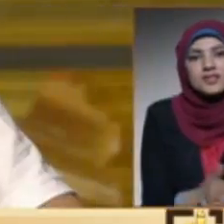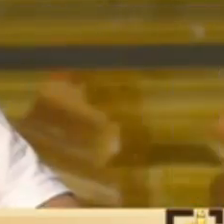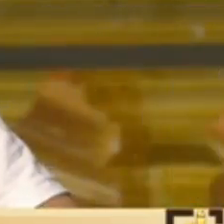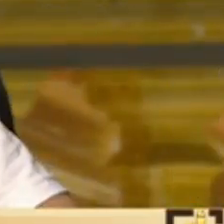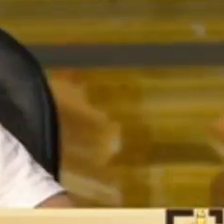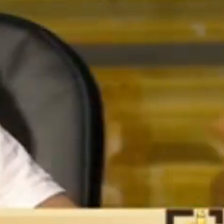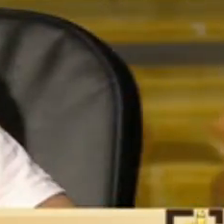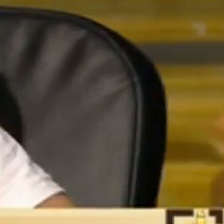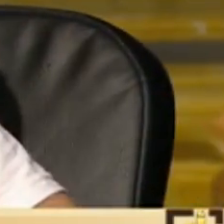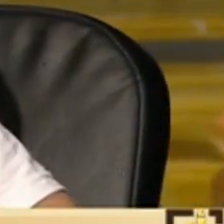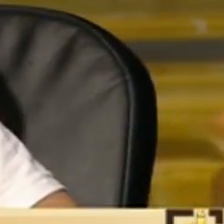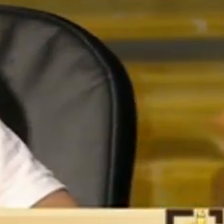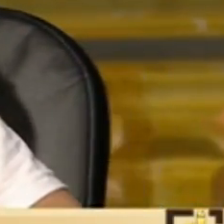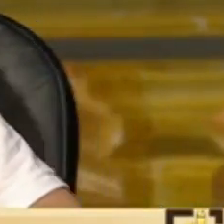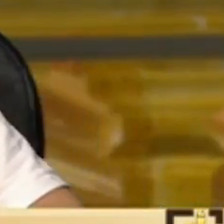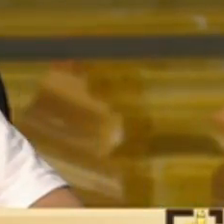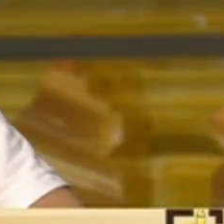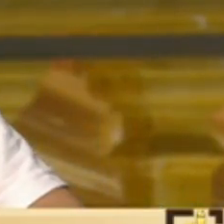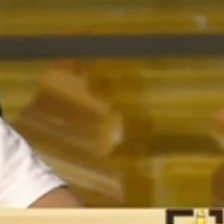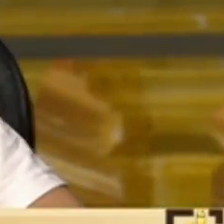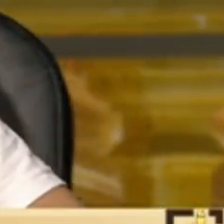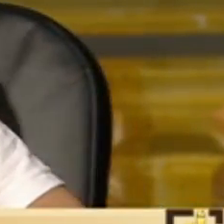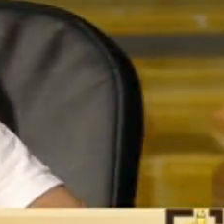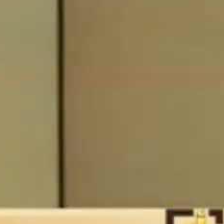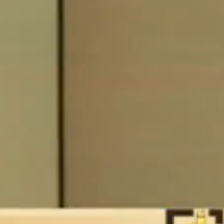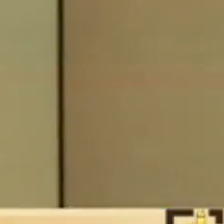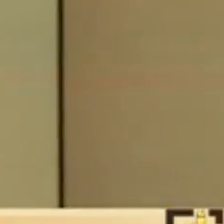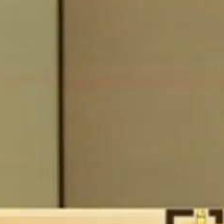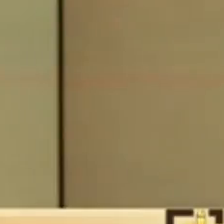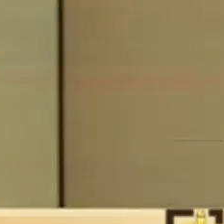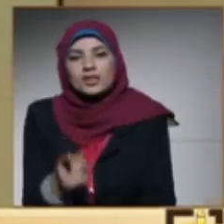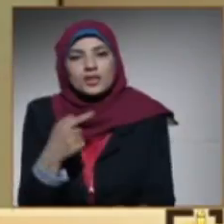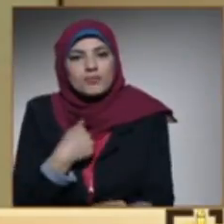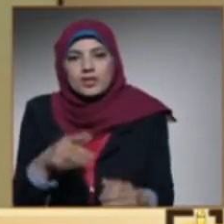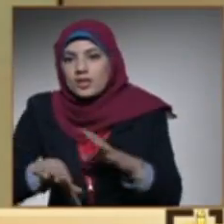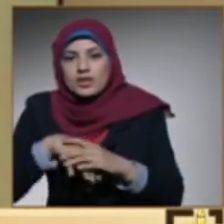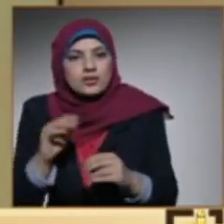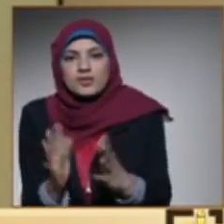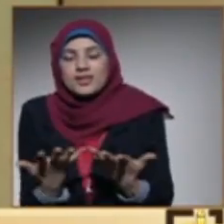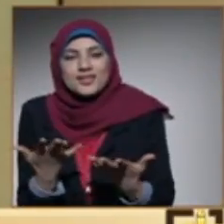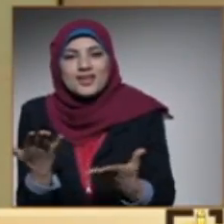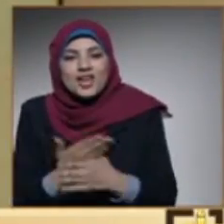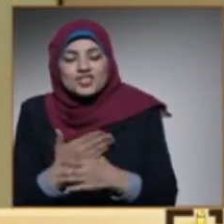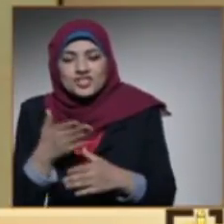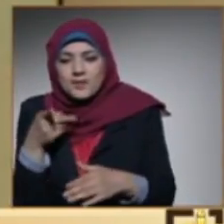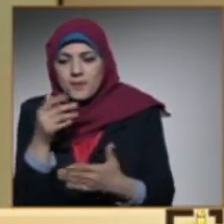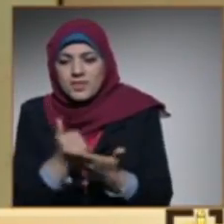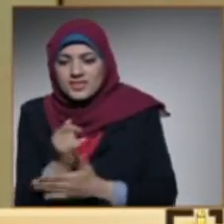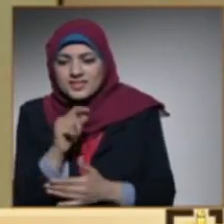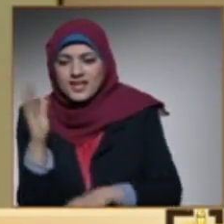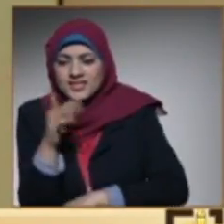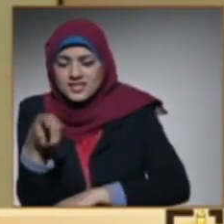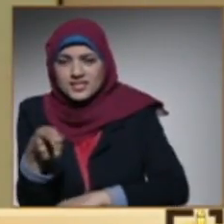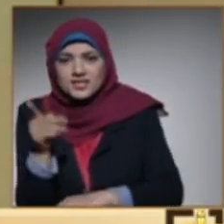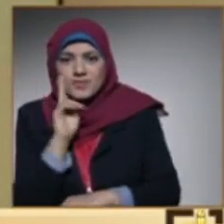لا مش بيفهم منهم بشكل بسرعه يعني. طب واحنا نعمل ايه اذا كانت هي دي اصلا مدرسه الصم والبكم والمفروض ان الموجودين